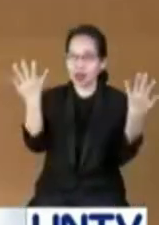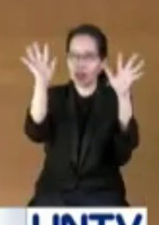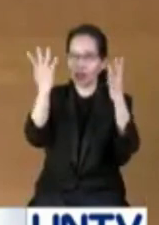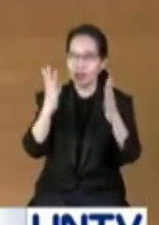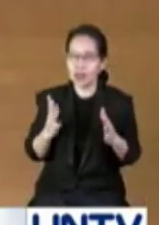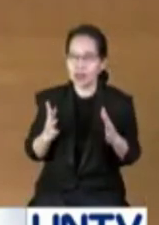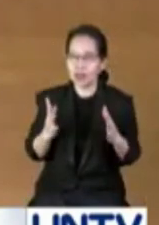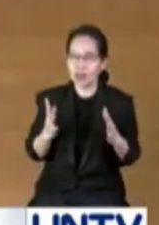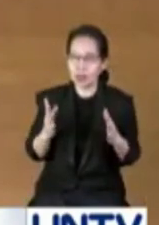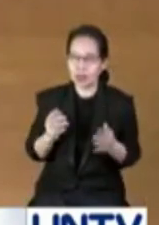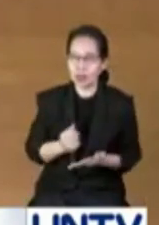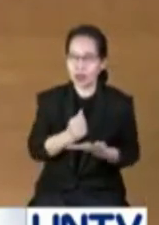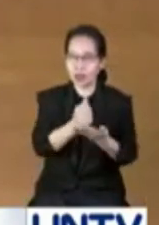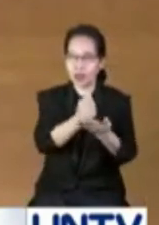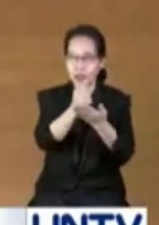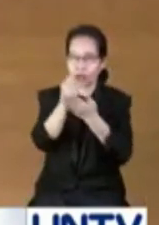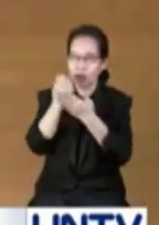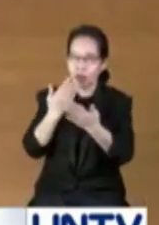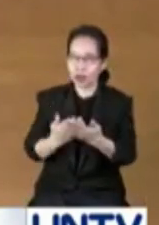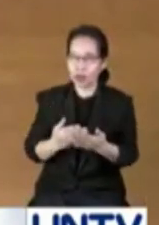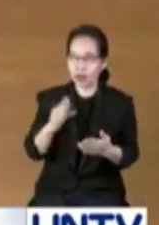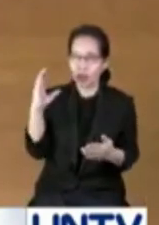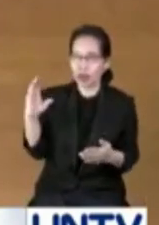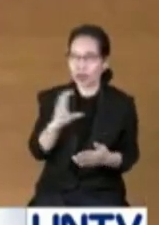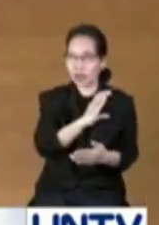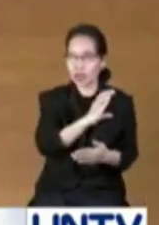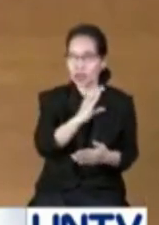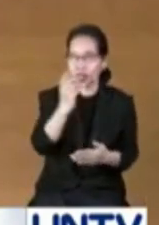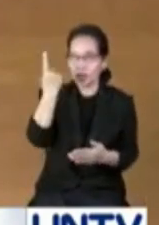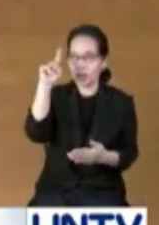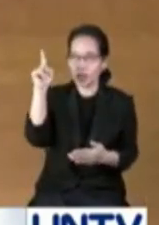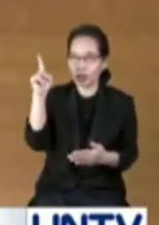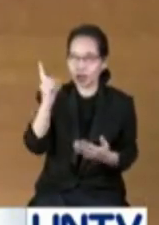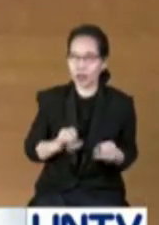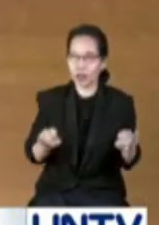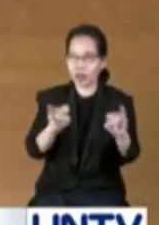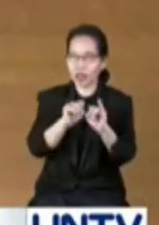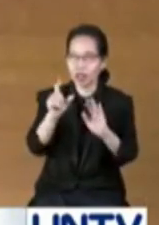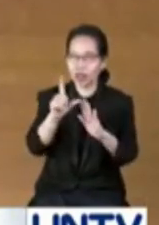Makikipagtulungan tayo ng mabuti sa Kongreso para sa mga mahalagang batas na